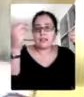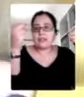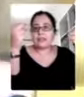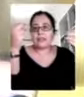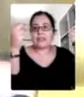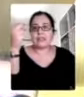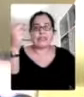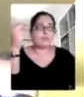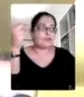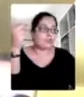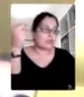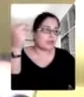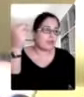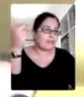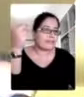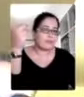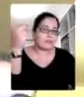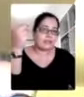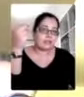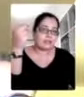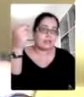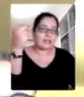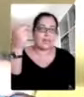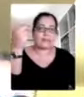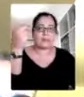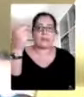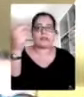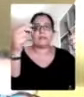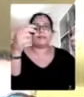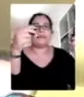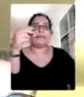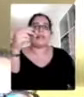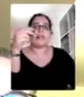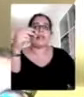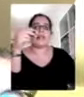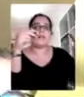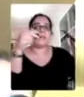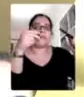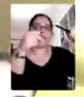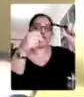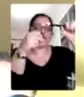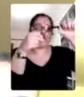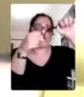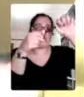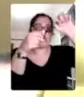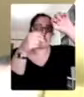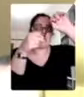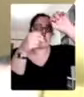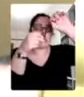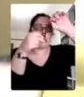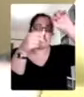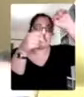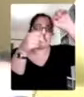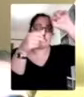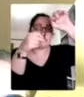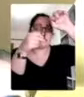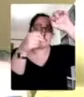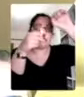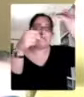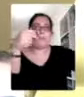pipo alacağıma giderim üstüne 100 daha veririm. Briar bir pipo alırım. Olmuş hakikaten. Yani onların benim bildiğim